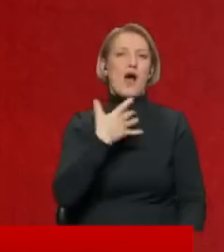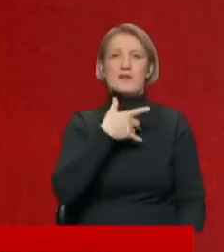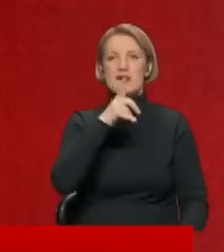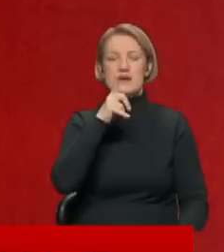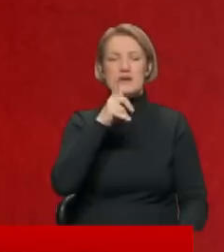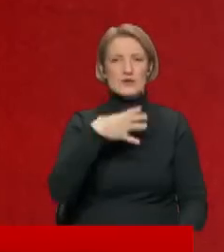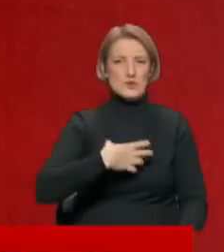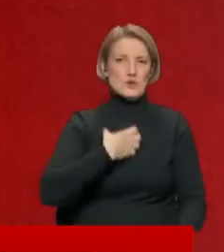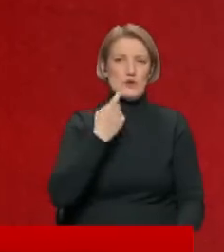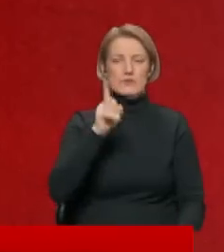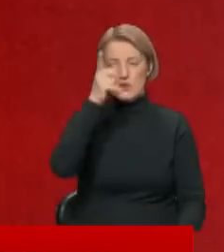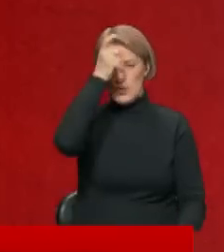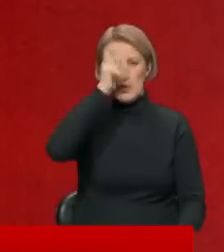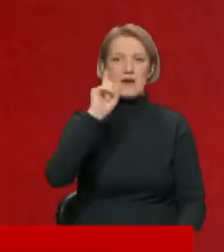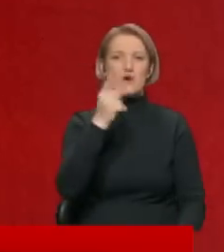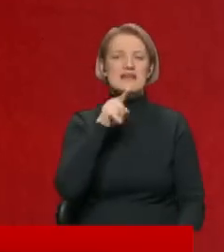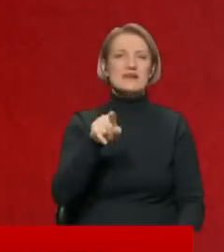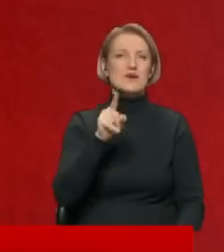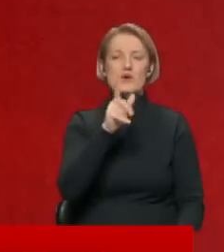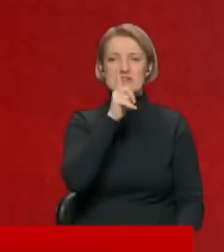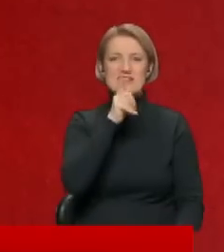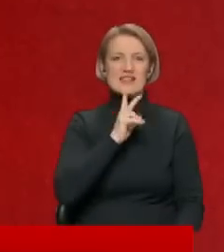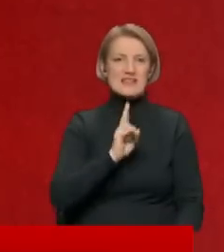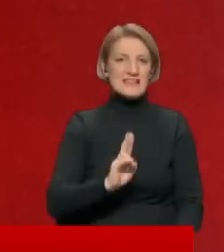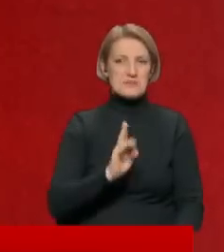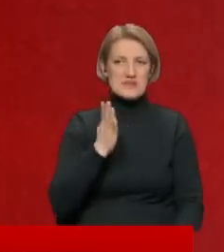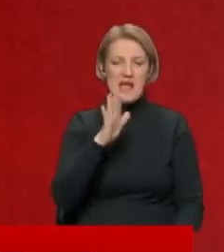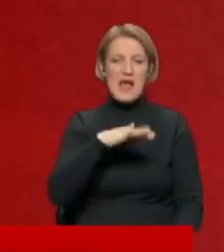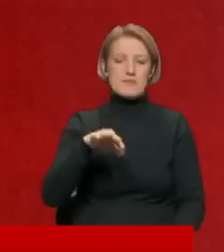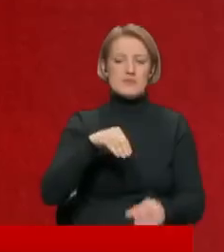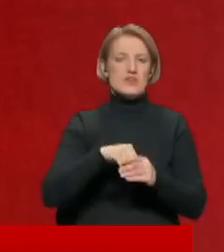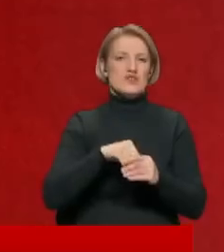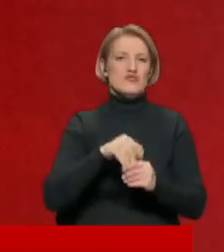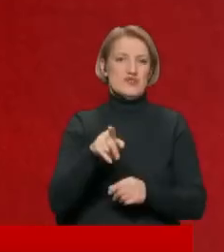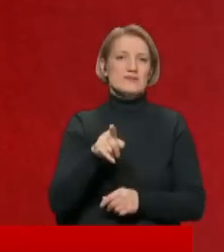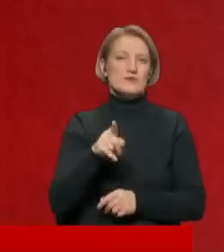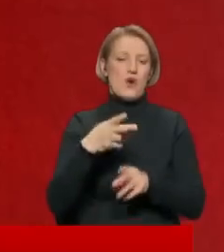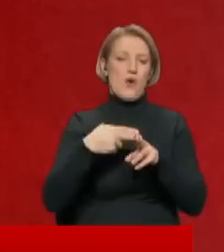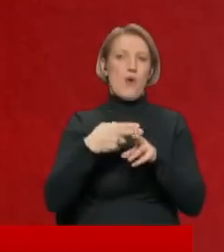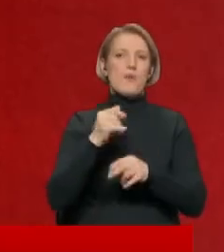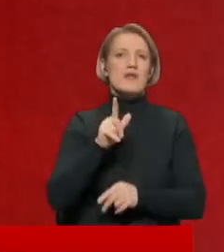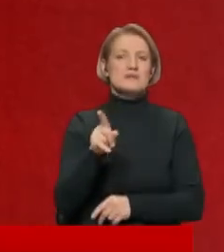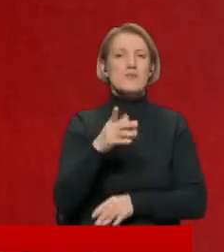bu ülkeyi yönetenlerin o sesinin titremesi hepimiz için kılavuzu olmalı